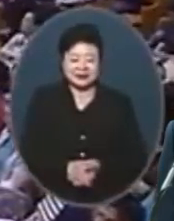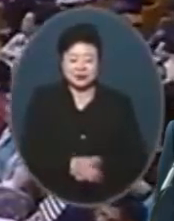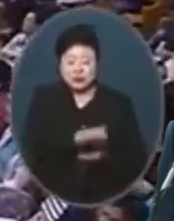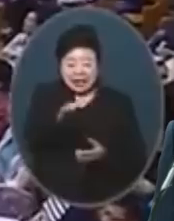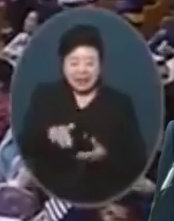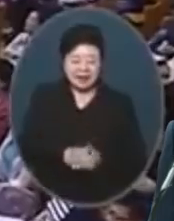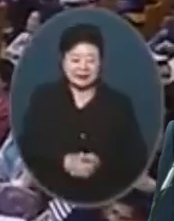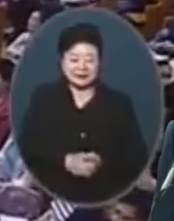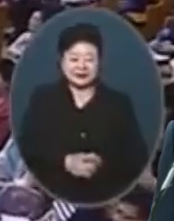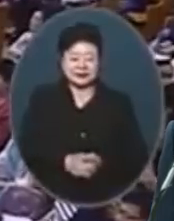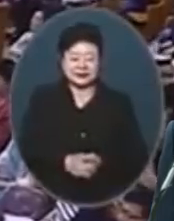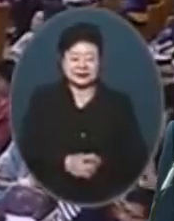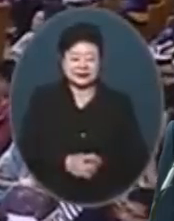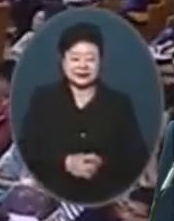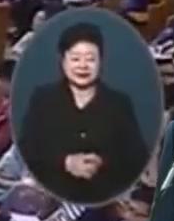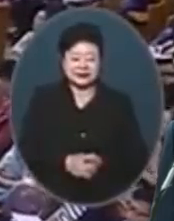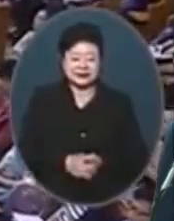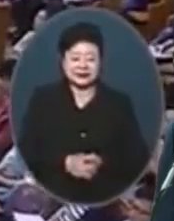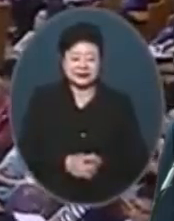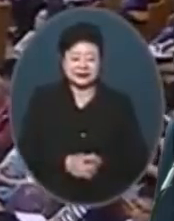우리가